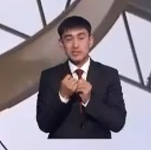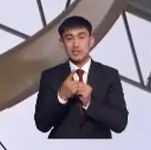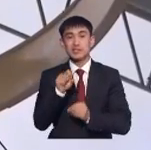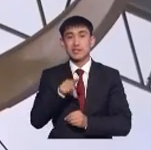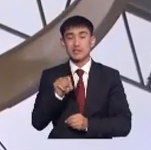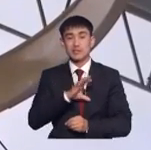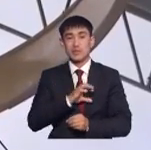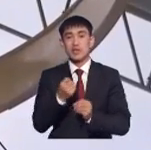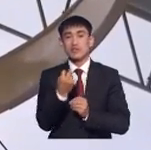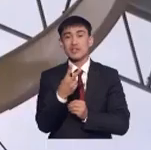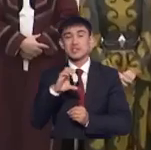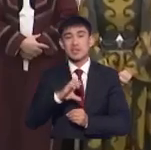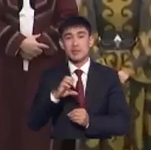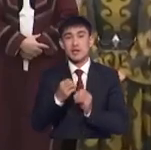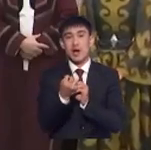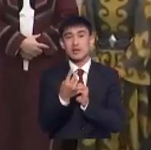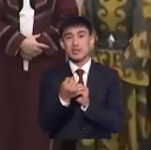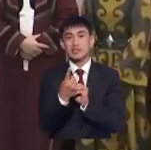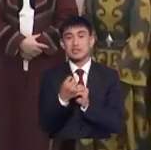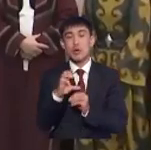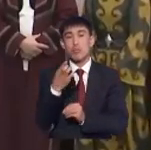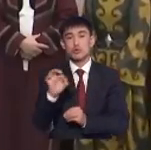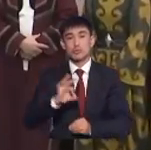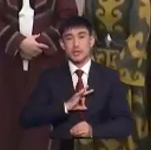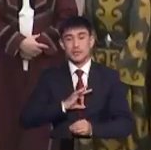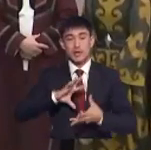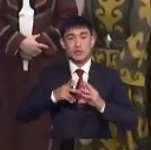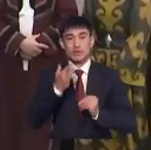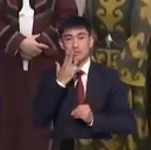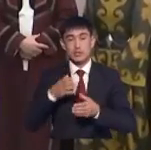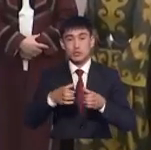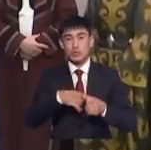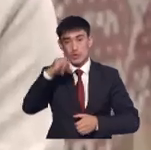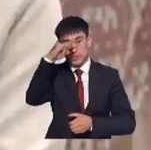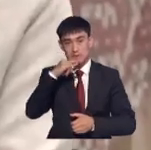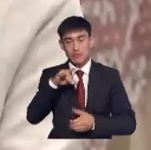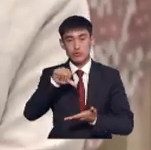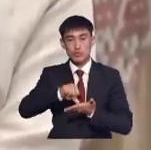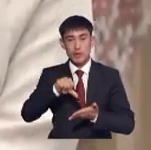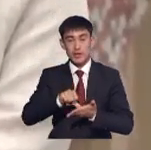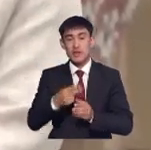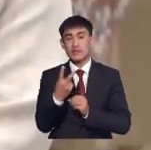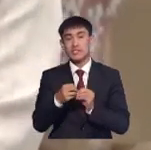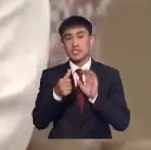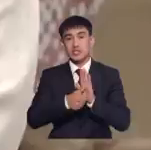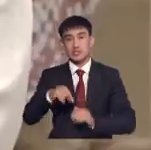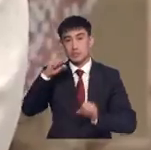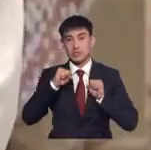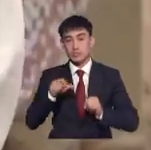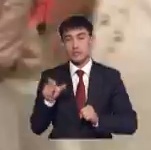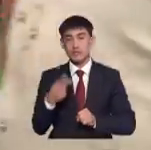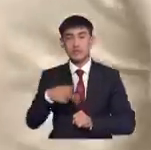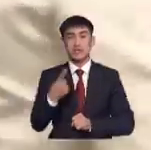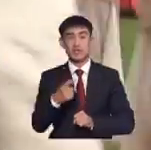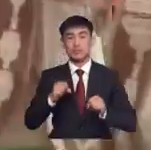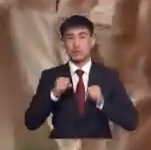золотыми, 12 серебряными и 11 бронзовыми медалями. Всего за национальную сборную Казахстана выступали 216 спортсменов,